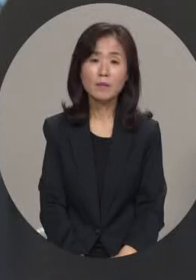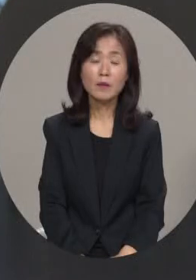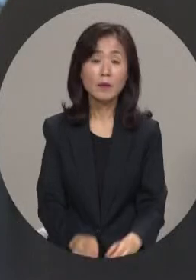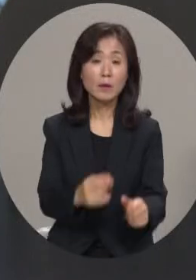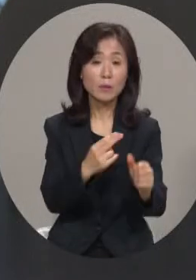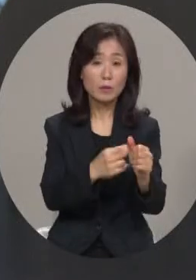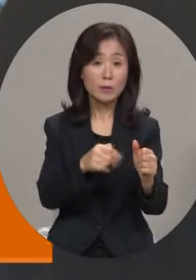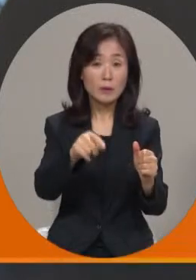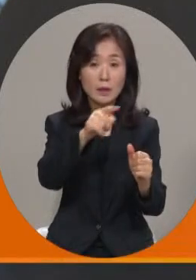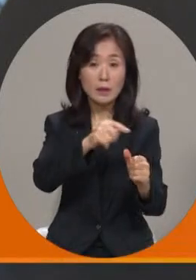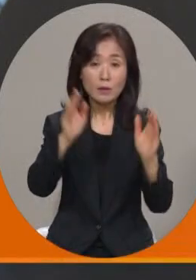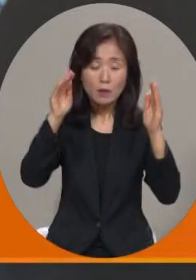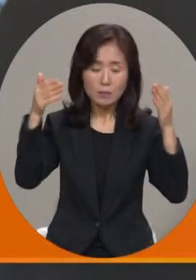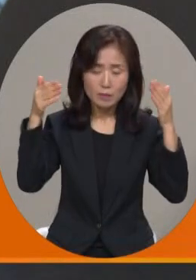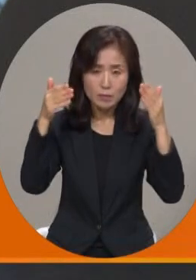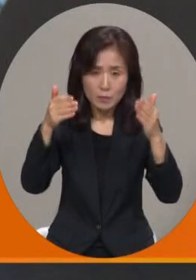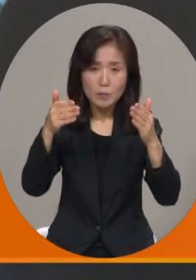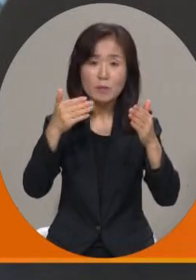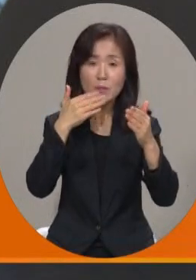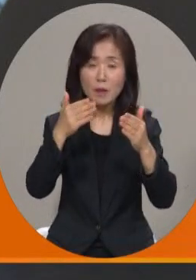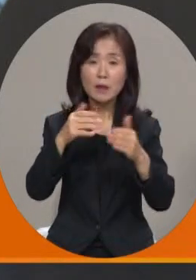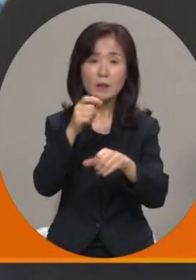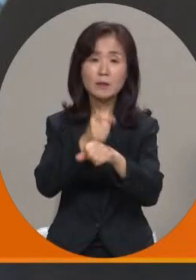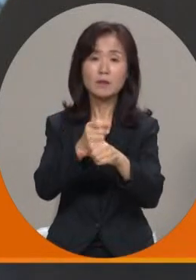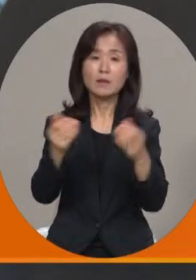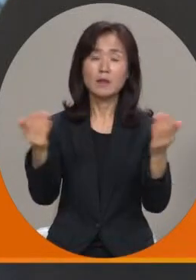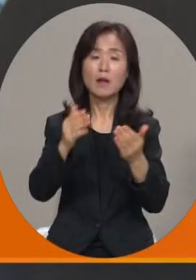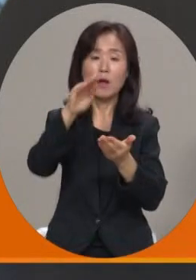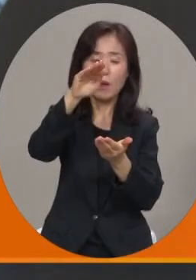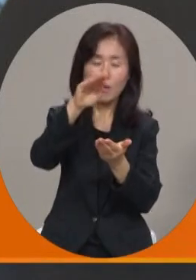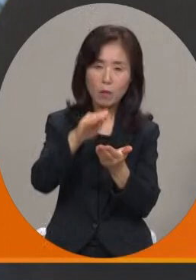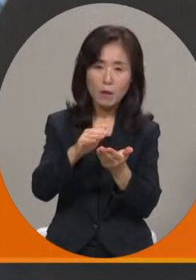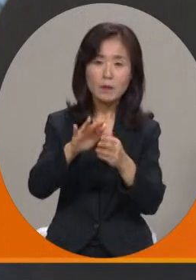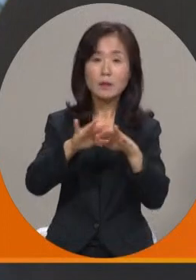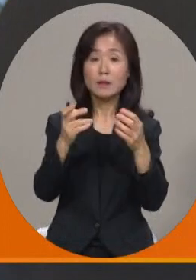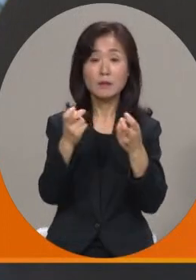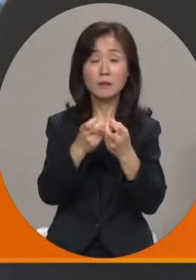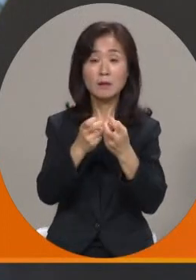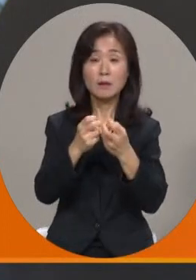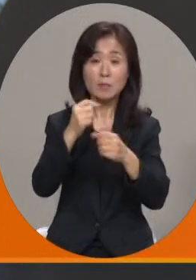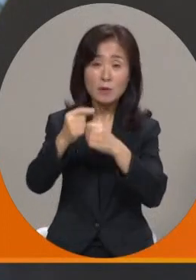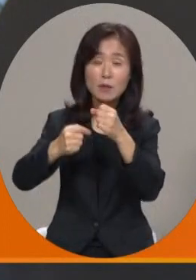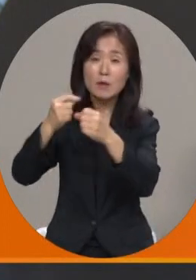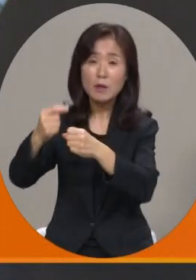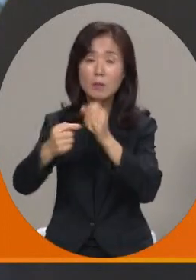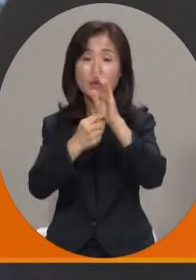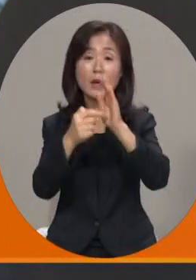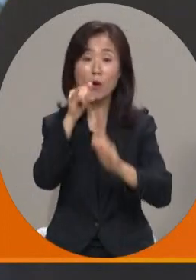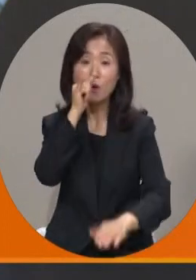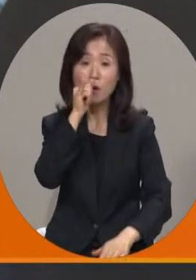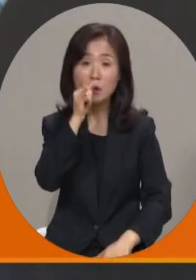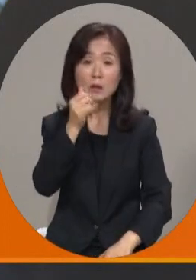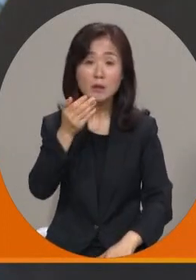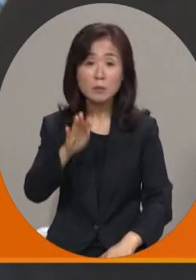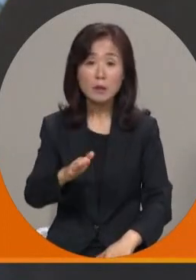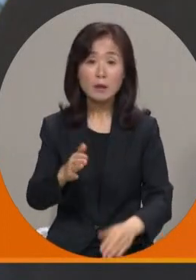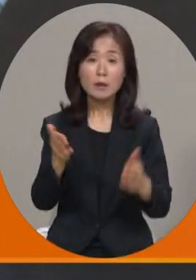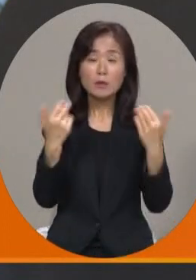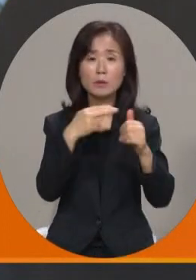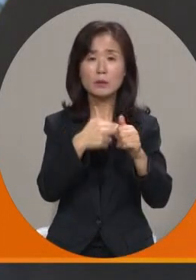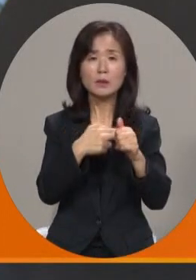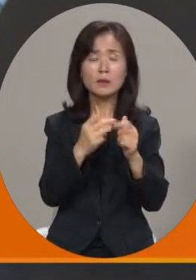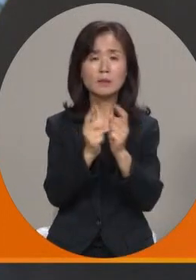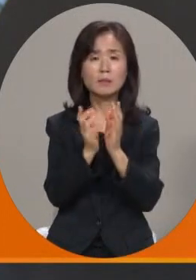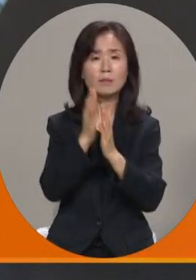교사들이 수업에 집중할 수 있도록 행정 업무를 줄여주겠다는 대책이 해마다 나오지만 정작 현장에서